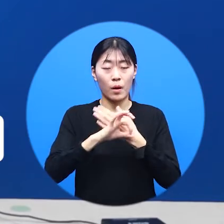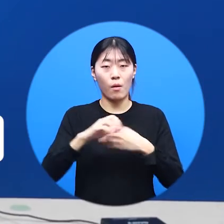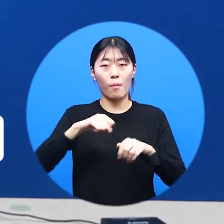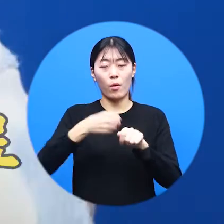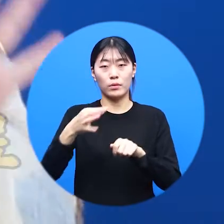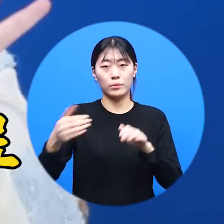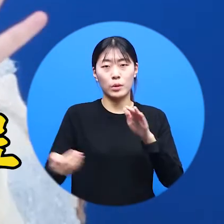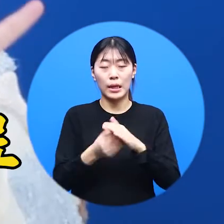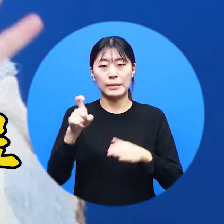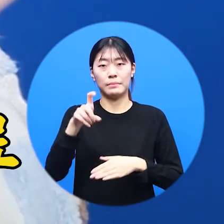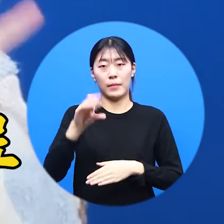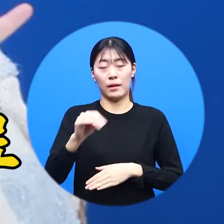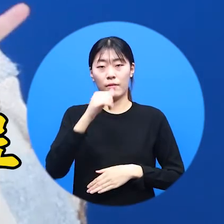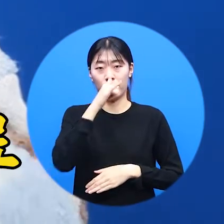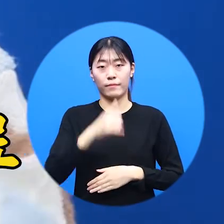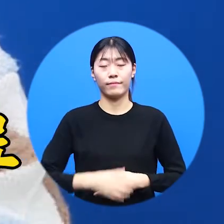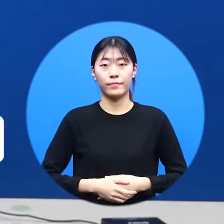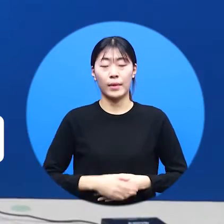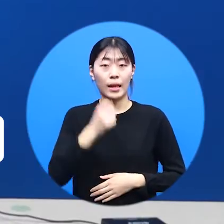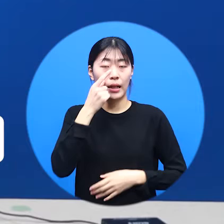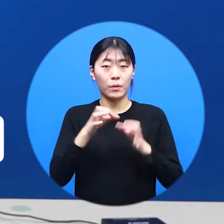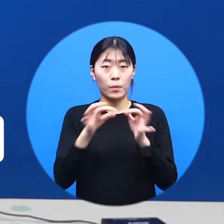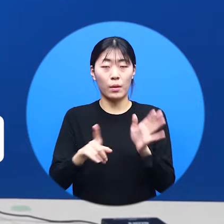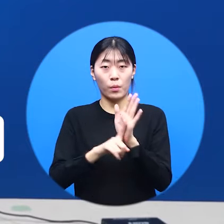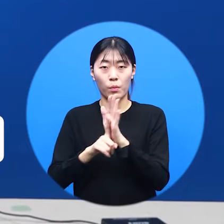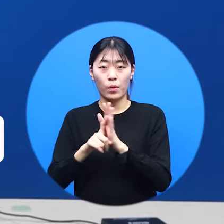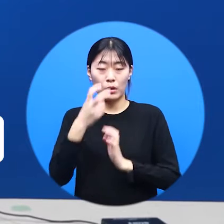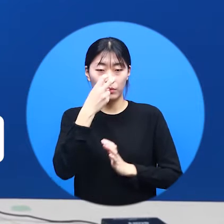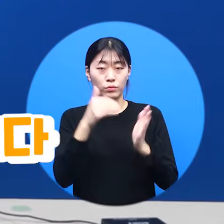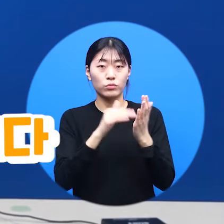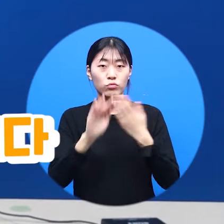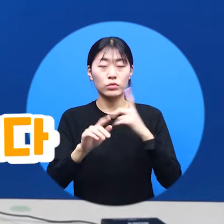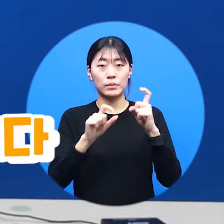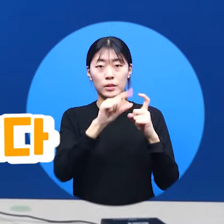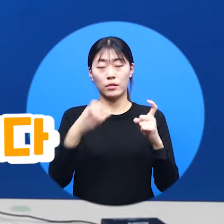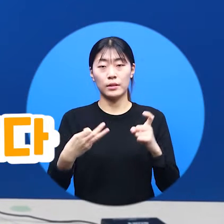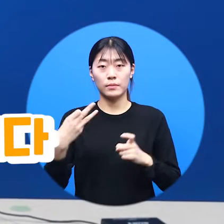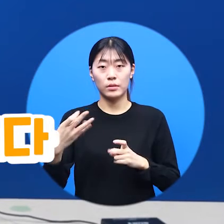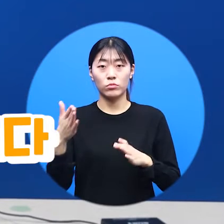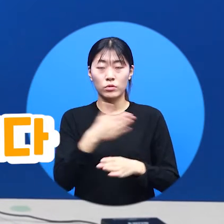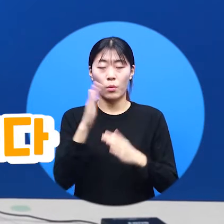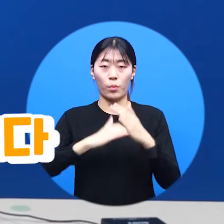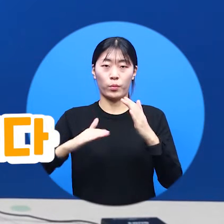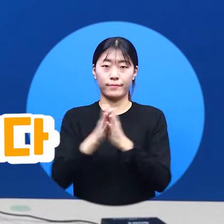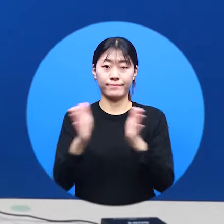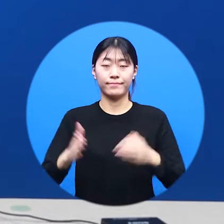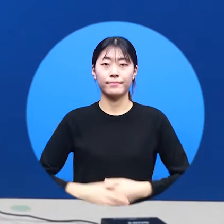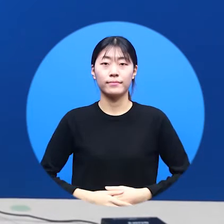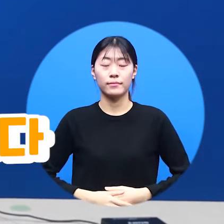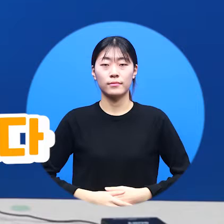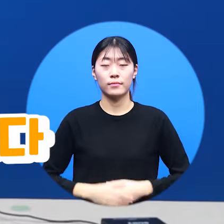않으면 최대 10만 원의 과태료를 내야 하는데요. 한 달간의 계도 기간을 거쳐 11월 13일부터 본격